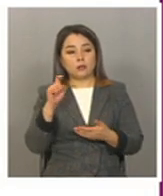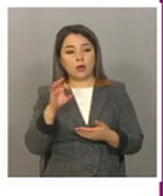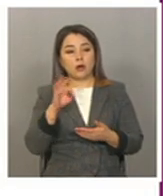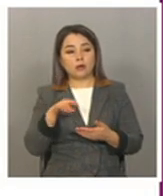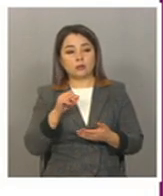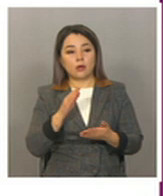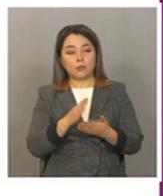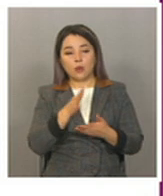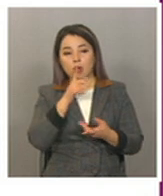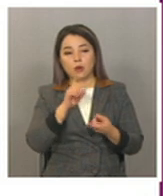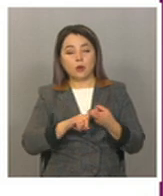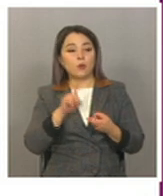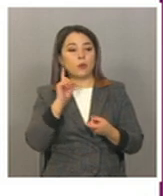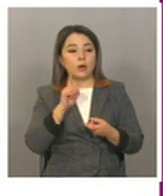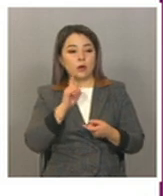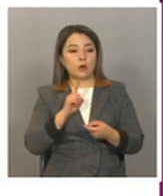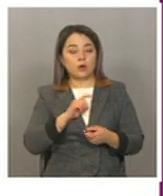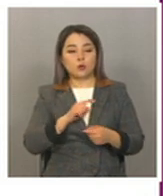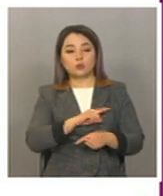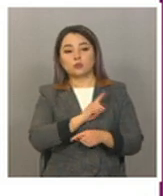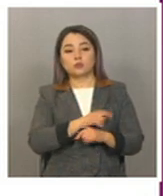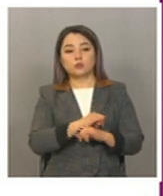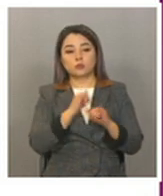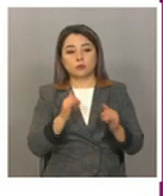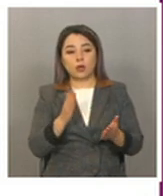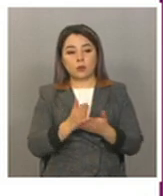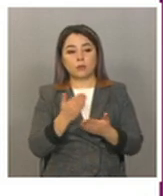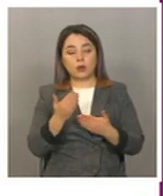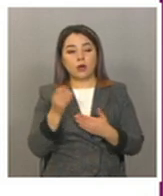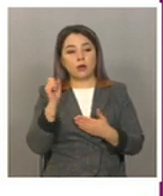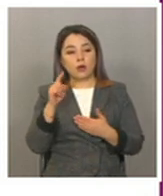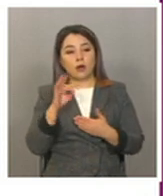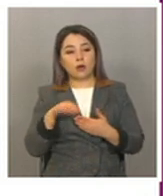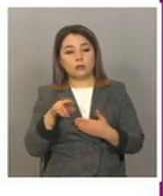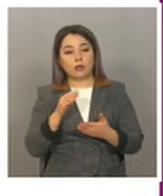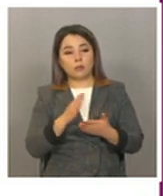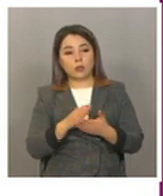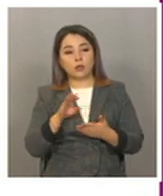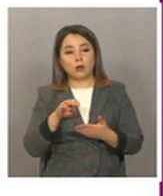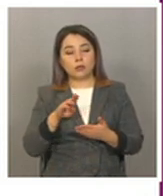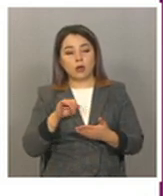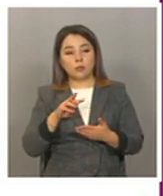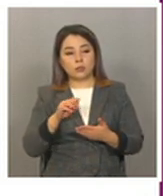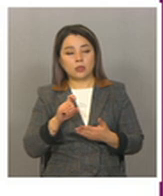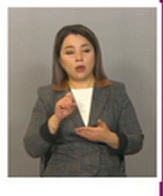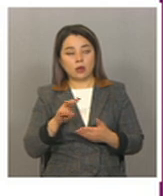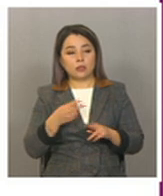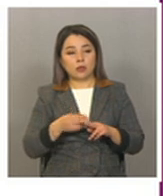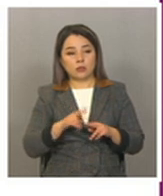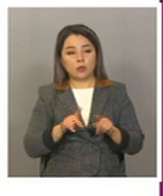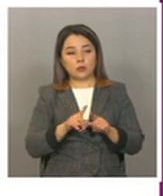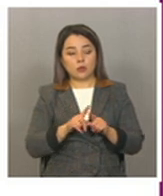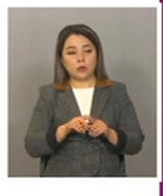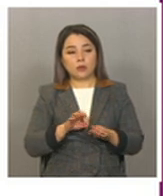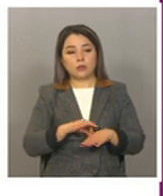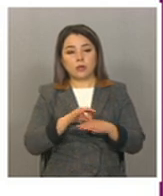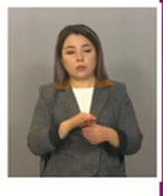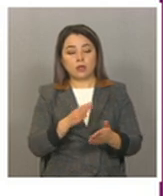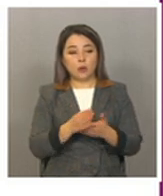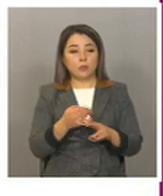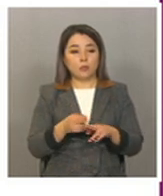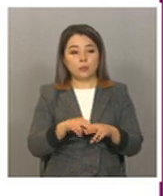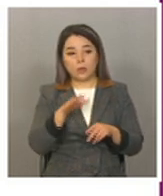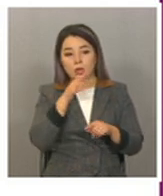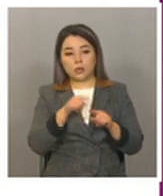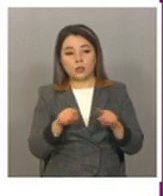күшеюі. Тақ үшін талас өршіген кезеңде Алтын Орда билігі Тоқтамыс ханның қолына тиді. Ол сол кезеңдегі